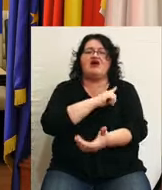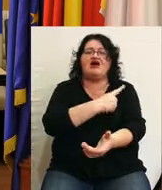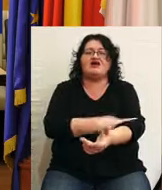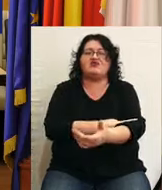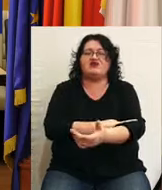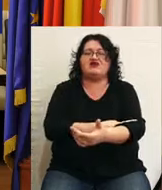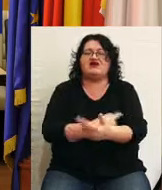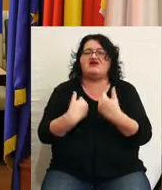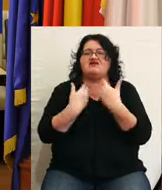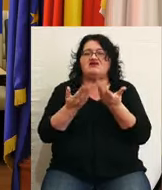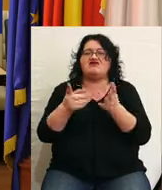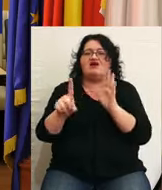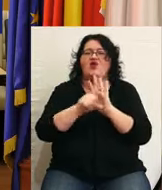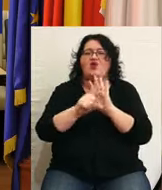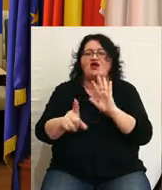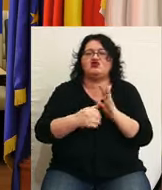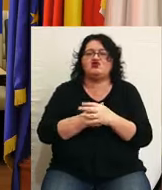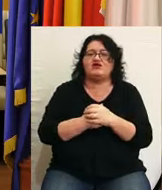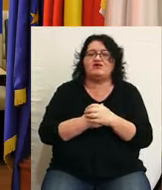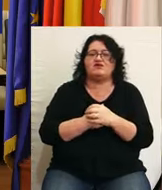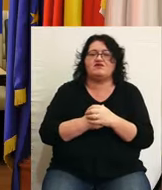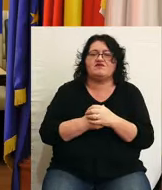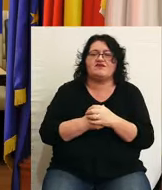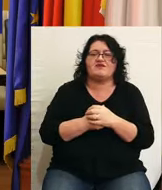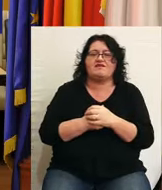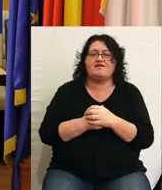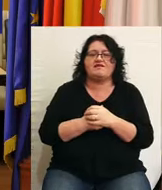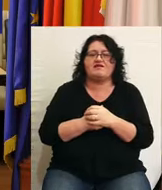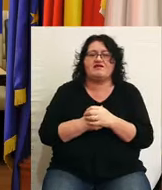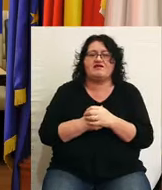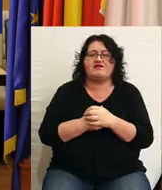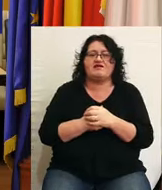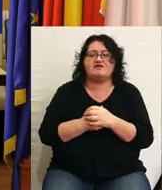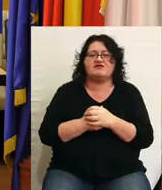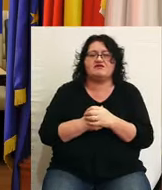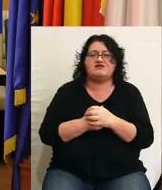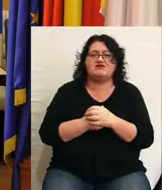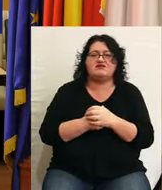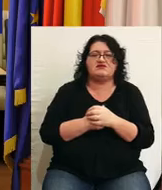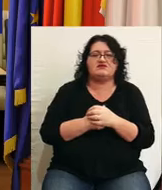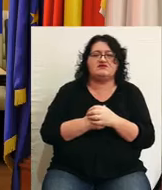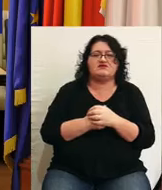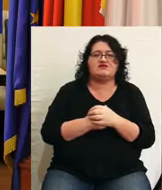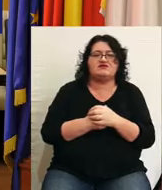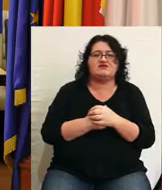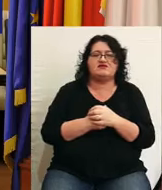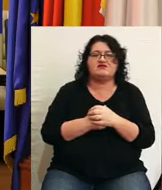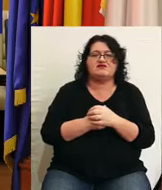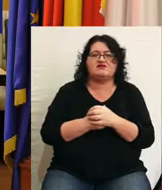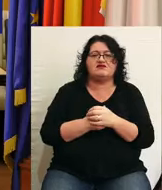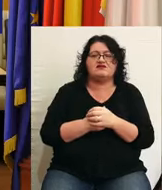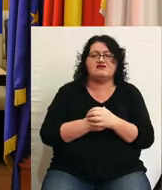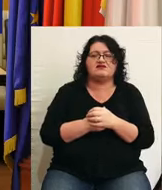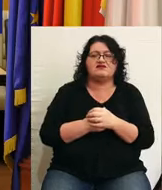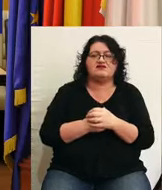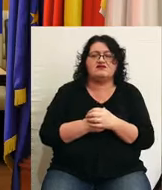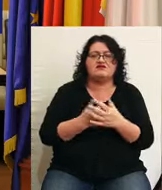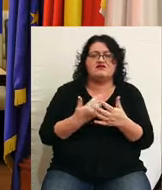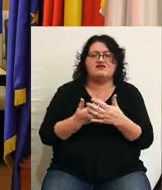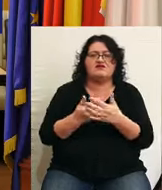ia o astfel de decizie. Mă miră că n-ați putut avea ajutor de la o colegă